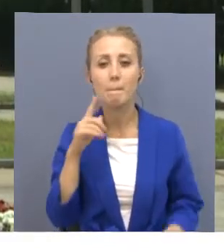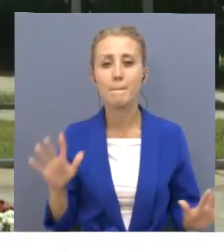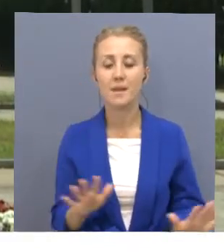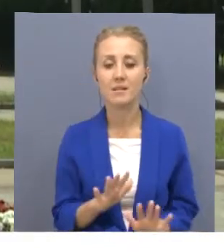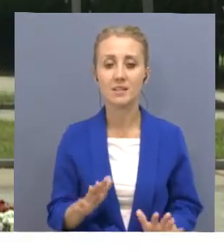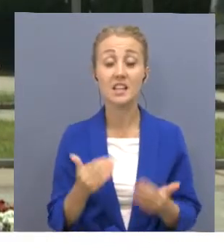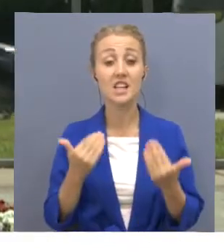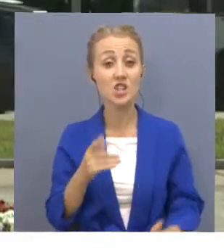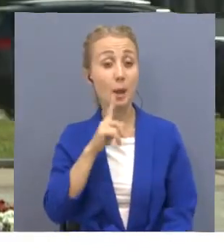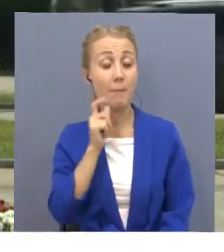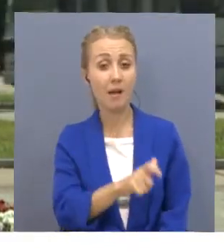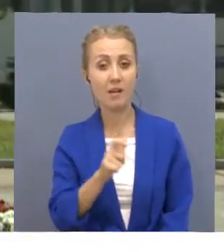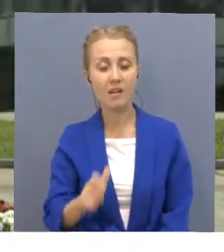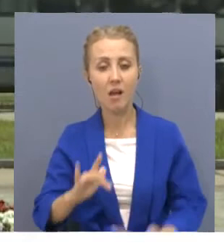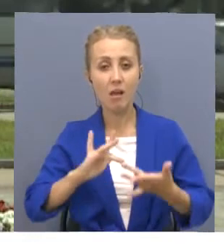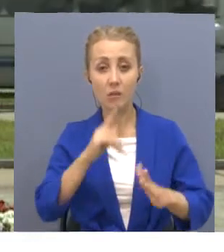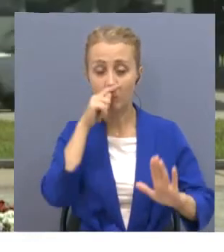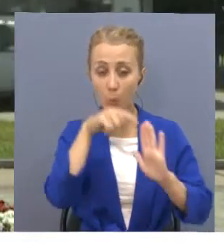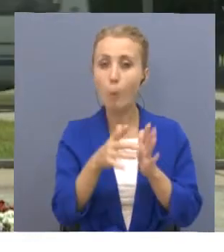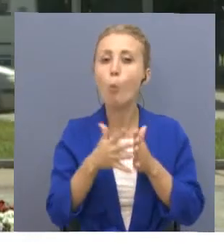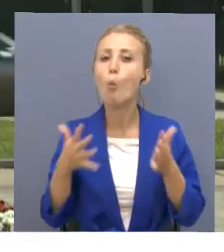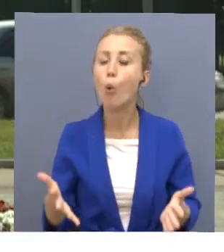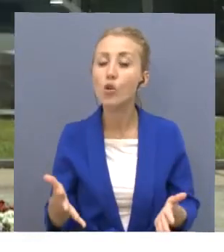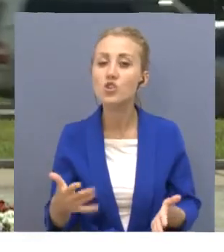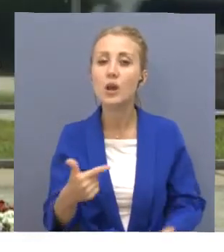Нынешняя молодежь больше сидит в социальных сетях. И мы